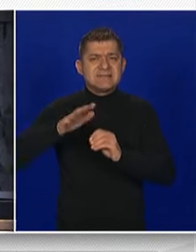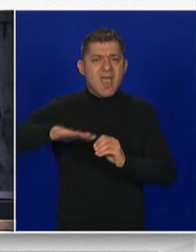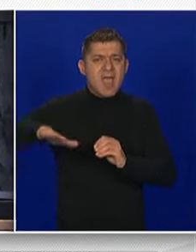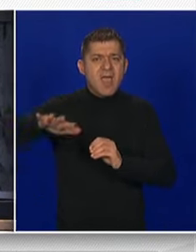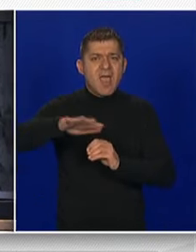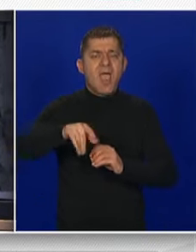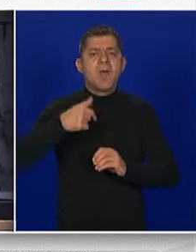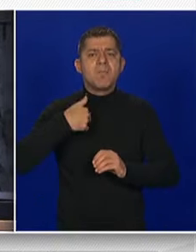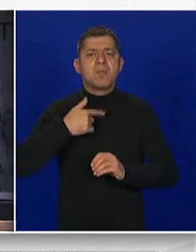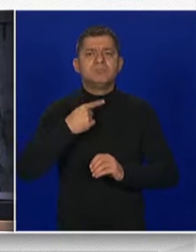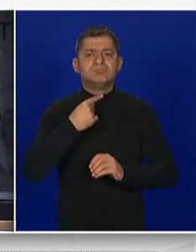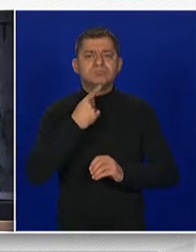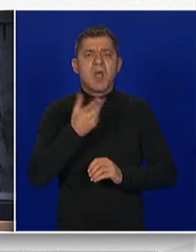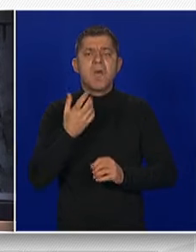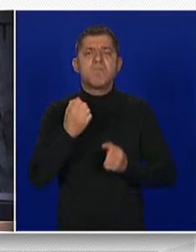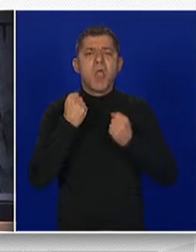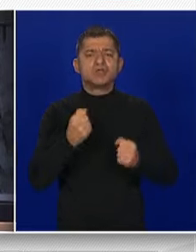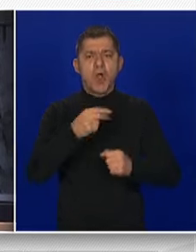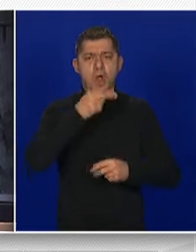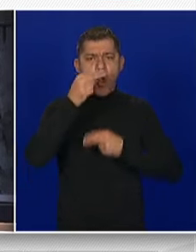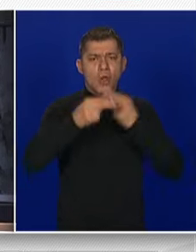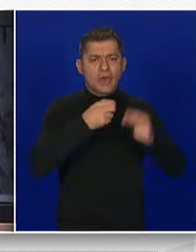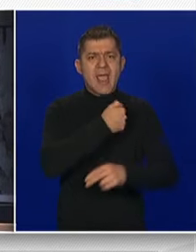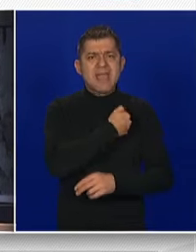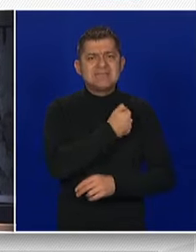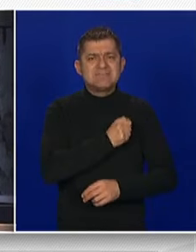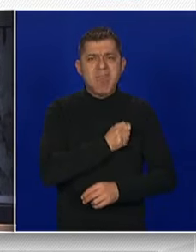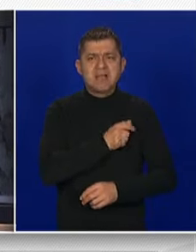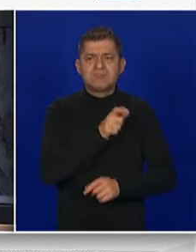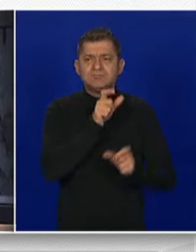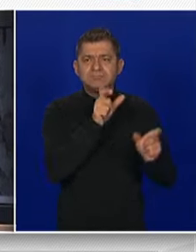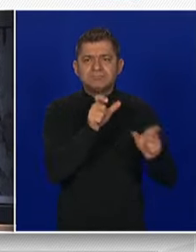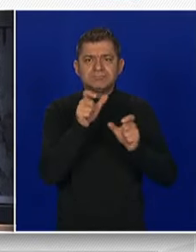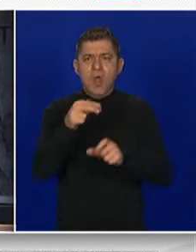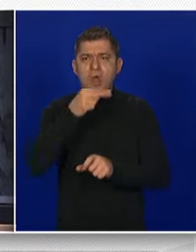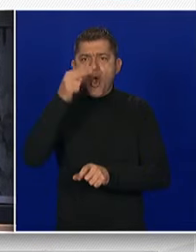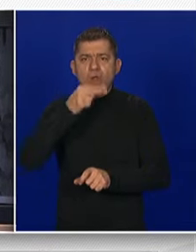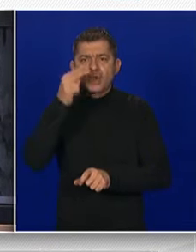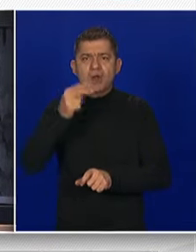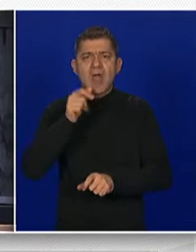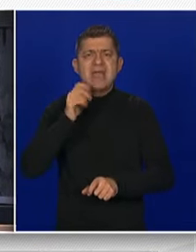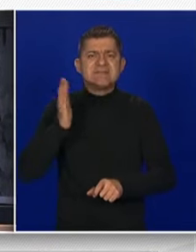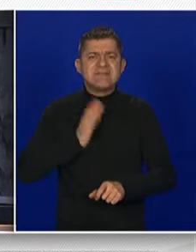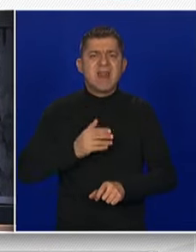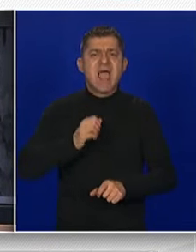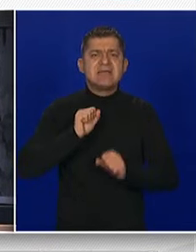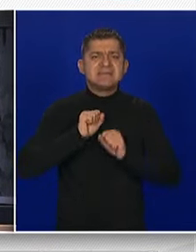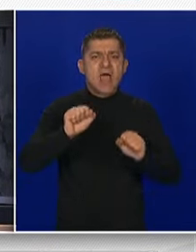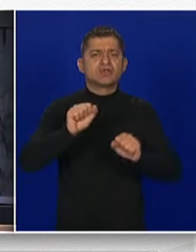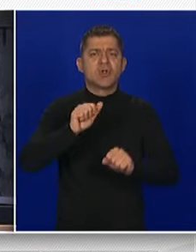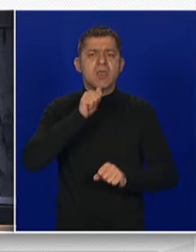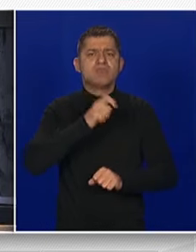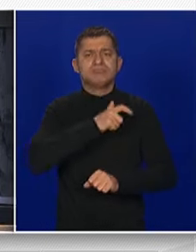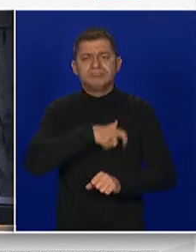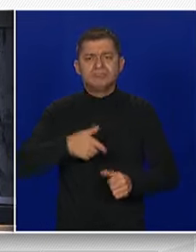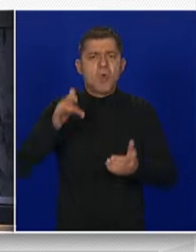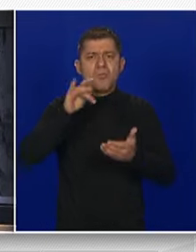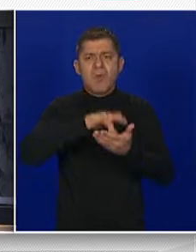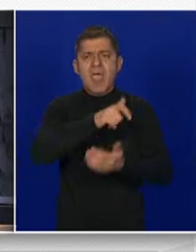naglasak stavlja na pojačanu kontrolu inspekcija civilne zaštite i drugih